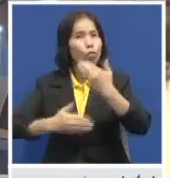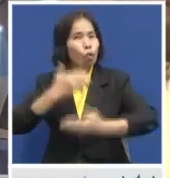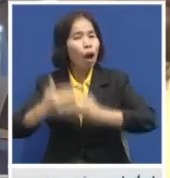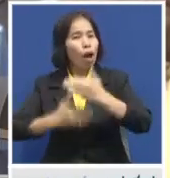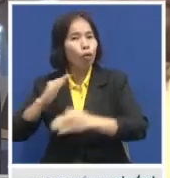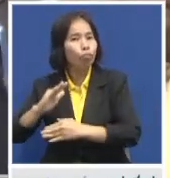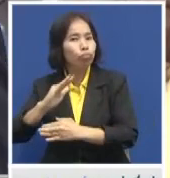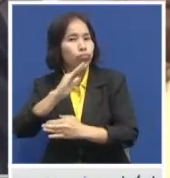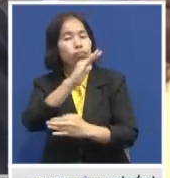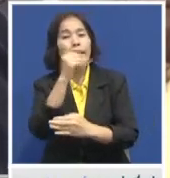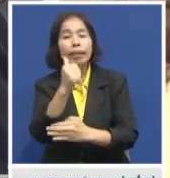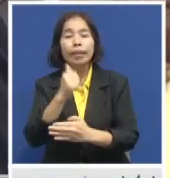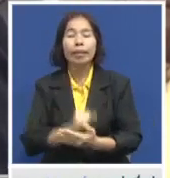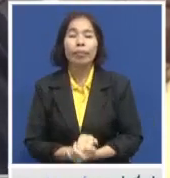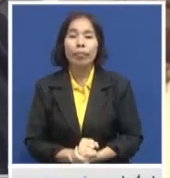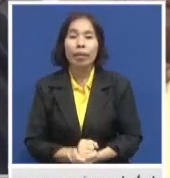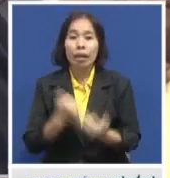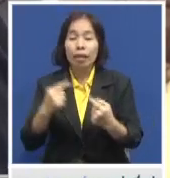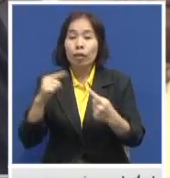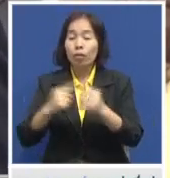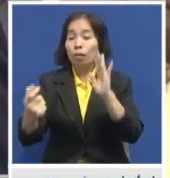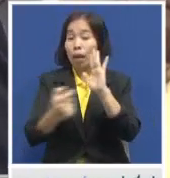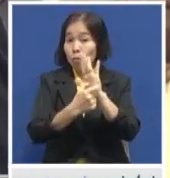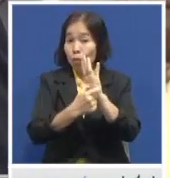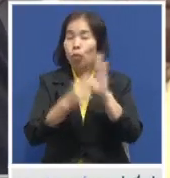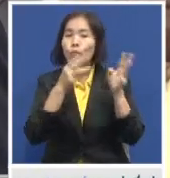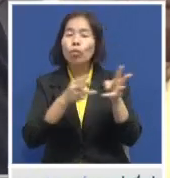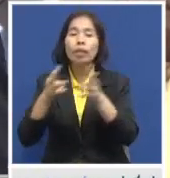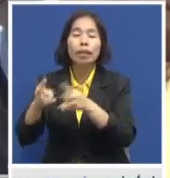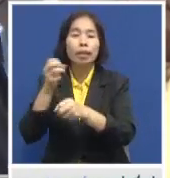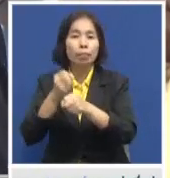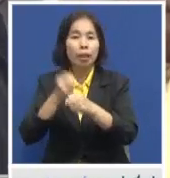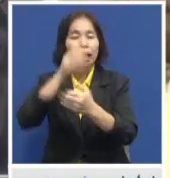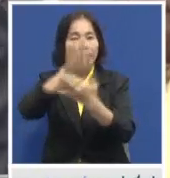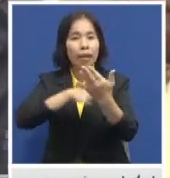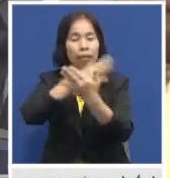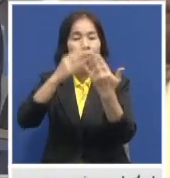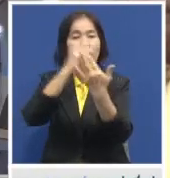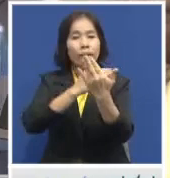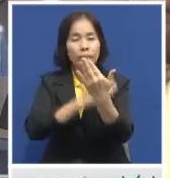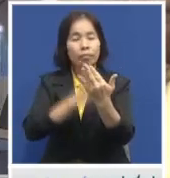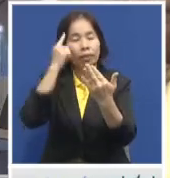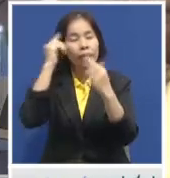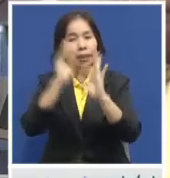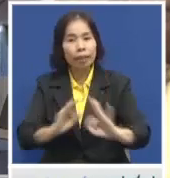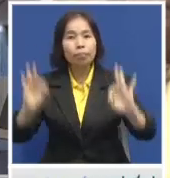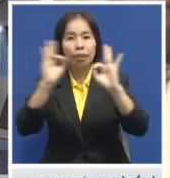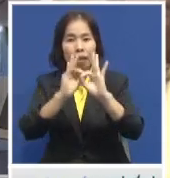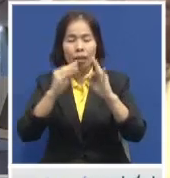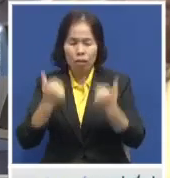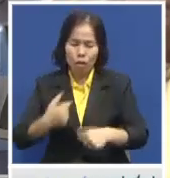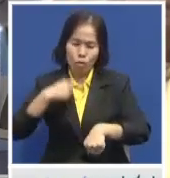โลกตามที่เคยปรากฏมาเพราะนั้นการกำหนดแนวทางและเส้นทางจึงเป็นเรื่องที่สำคัญด้วยเวลาที่จำกั